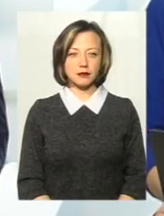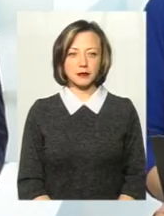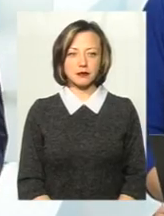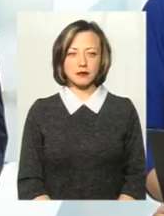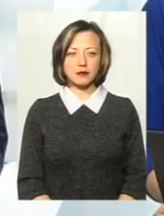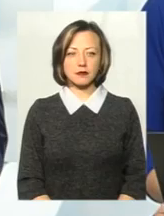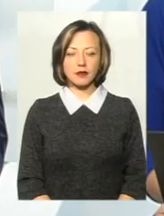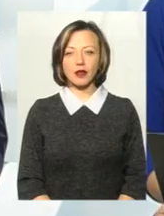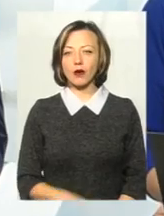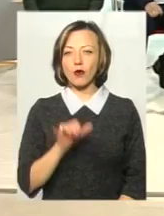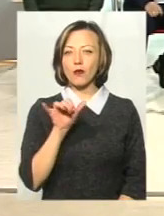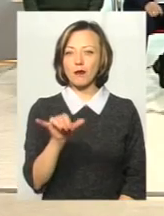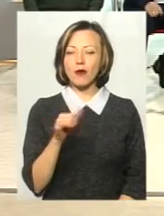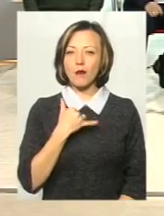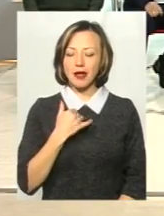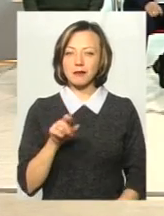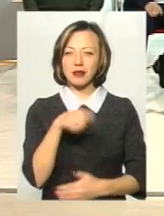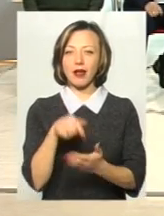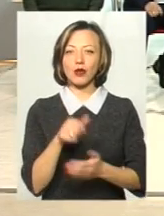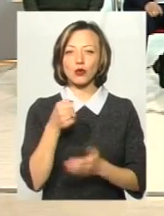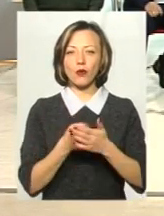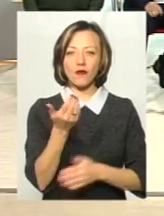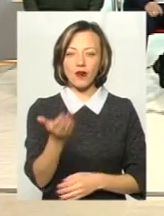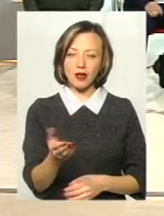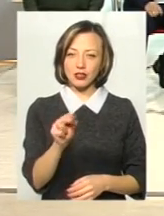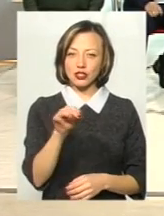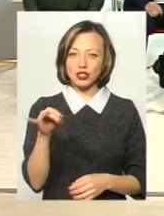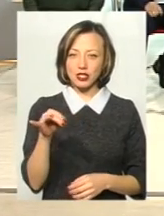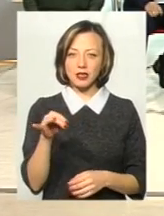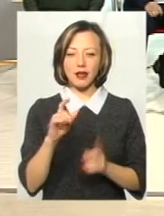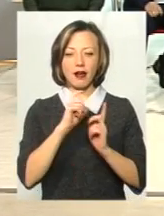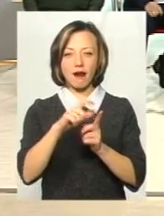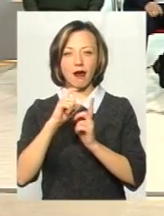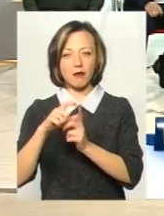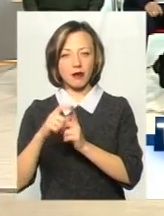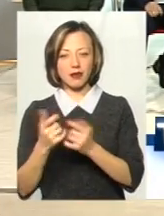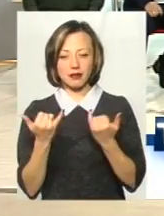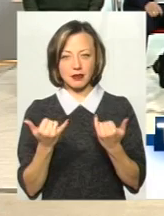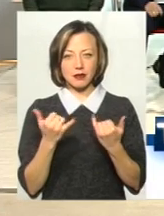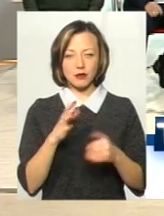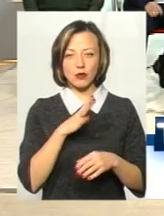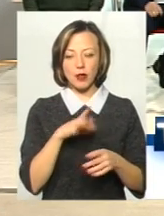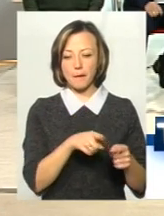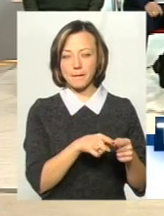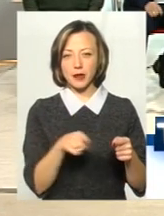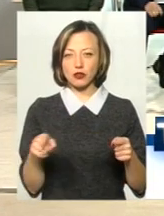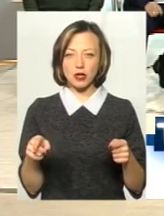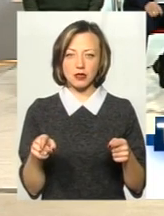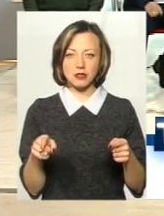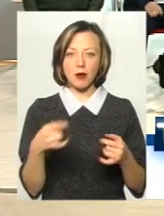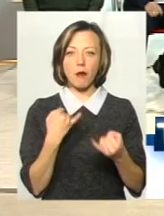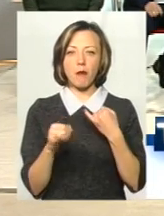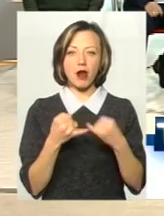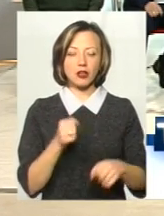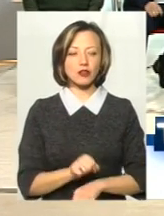У мене тепер питання до цієї частини студії. А чи ті репліки і гасла, які були під час